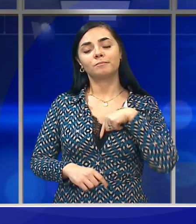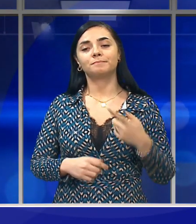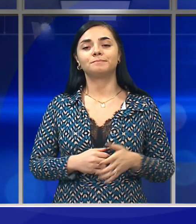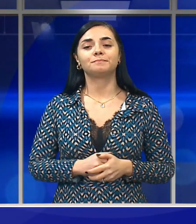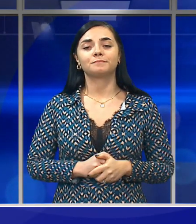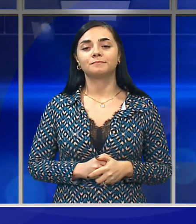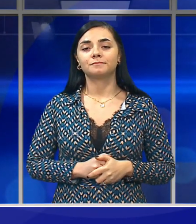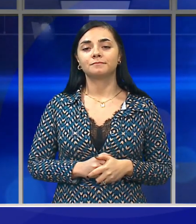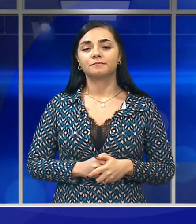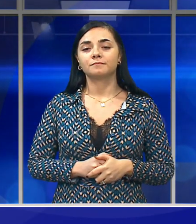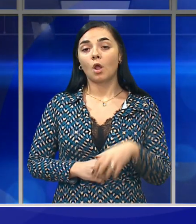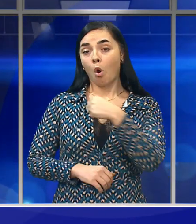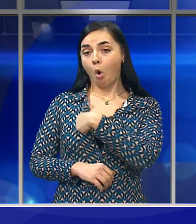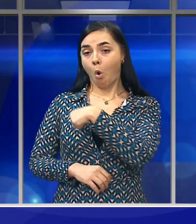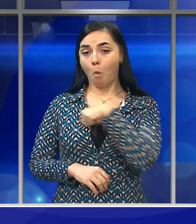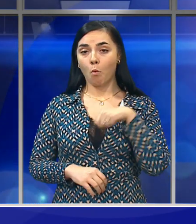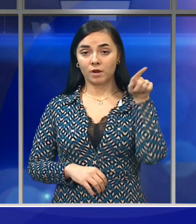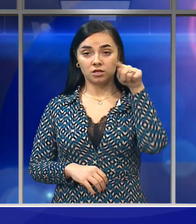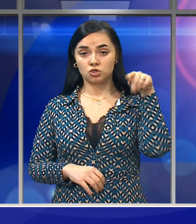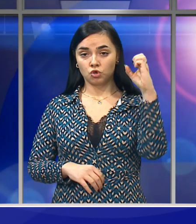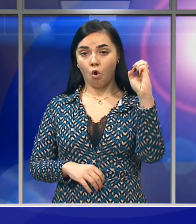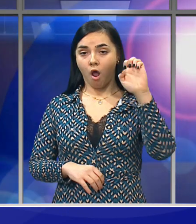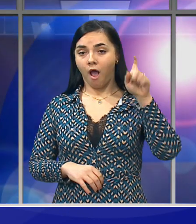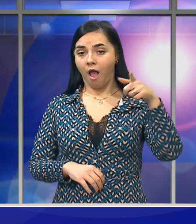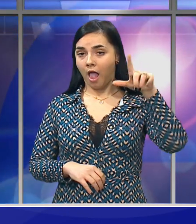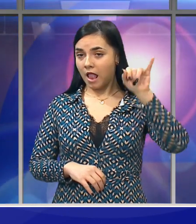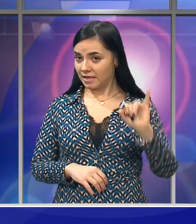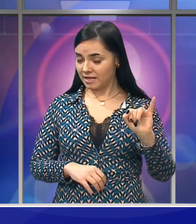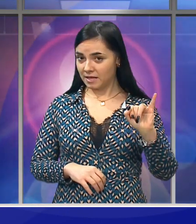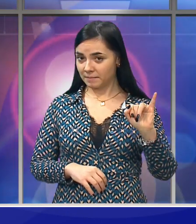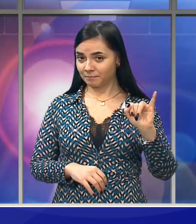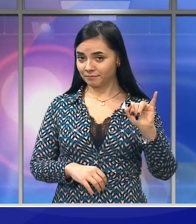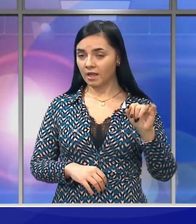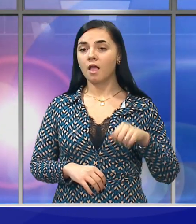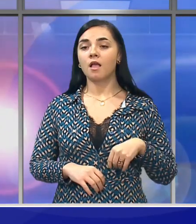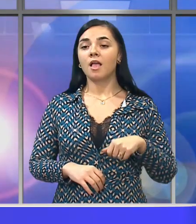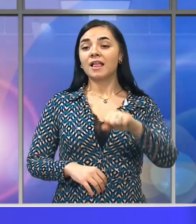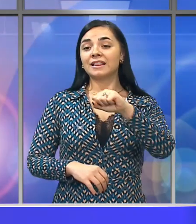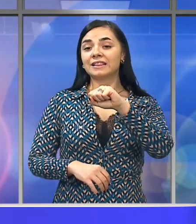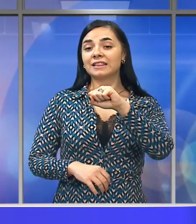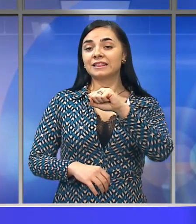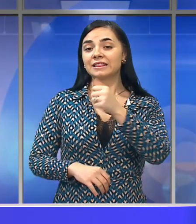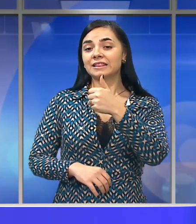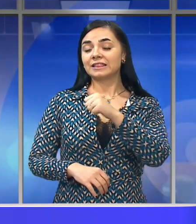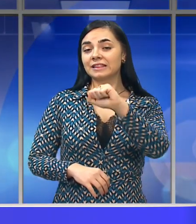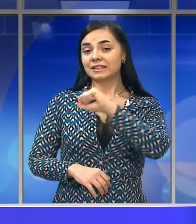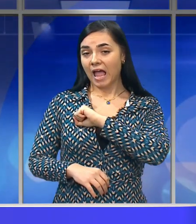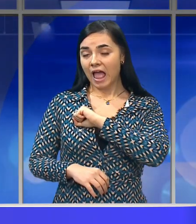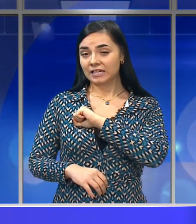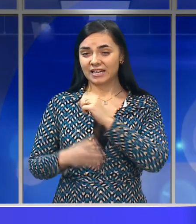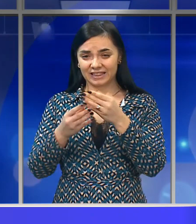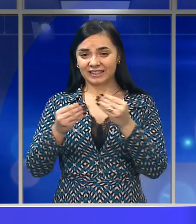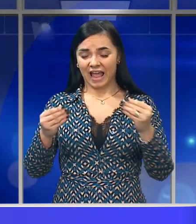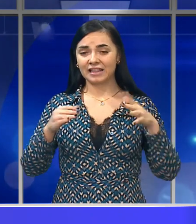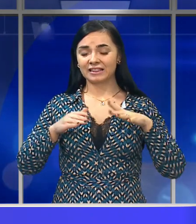lunghi il comune di Zoagli ha finito di contare i danni causati dalla